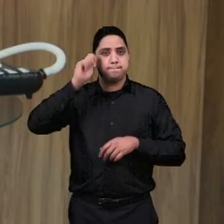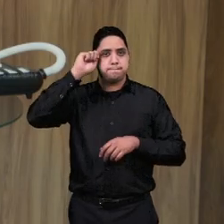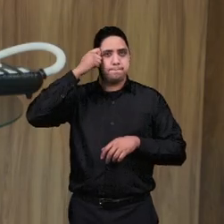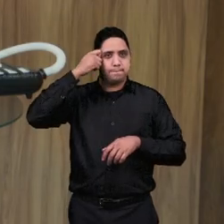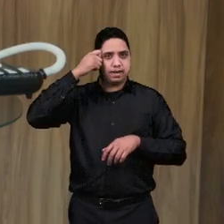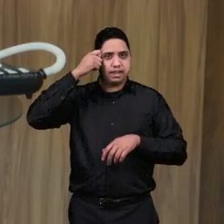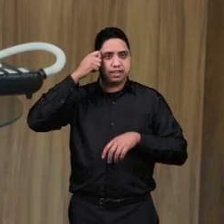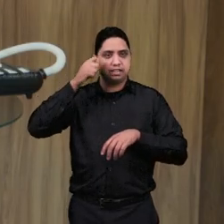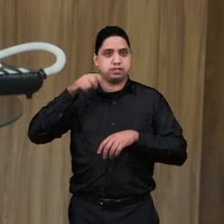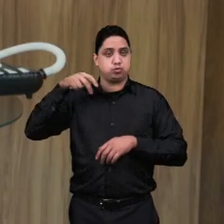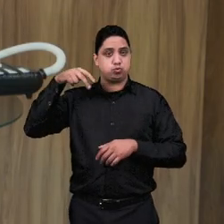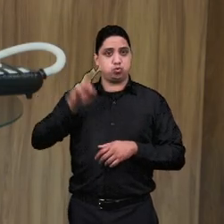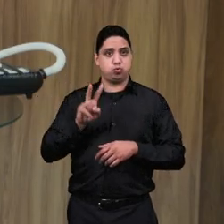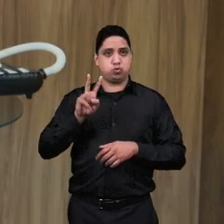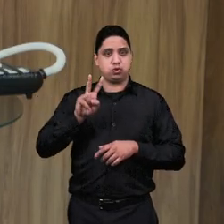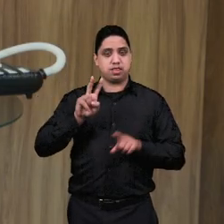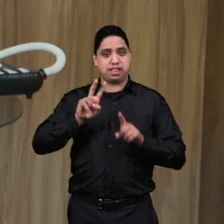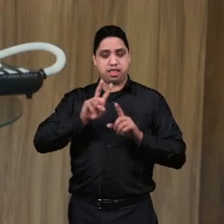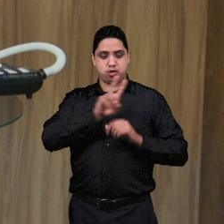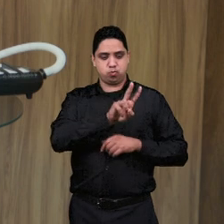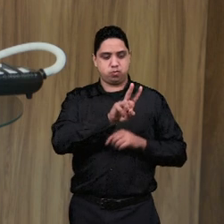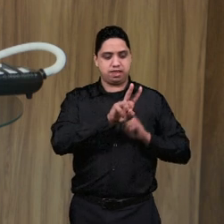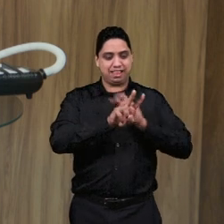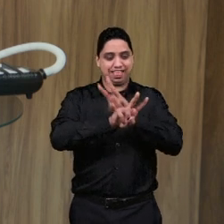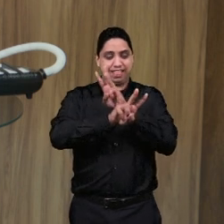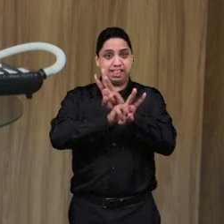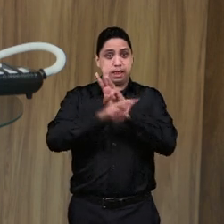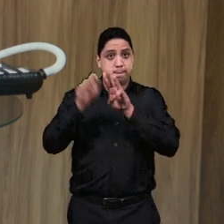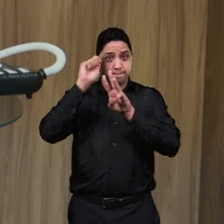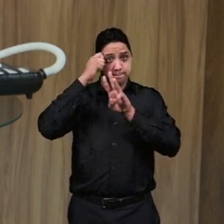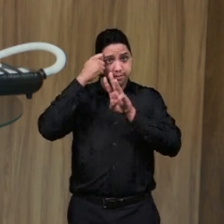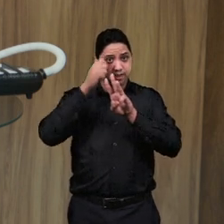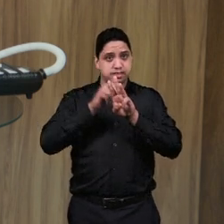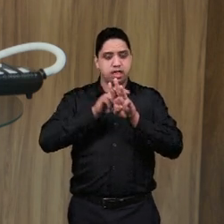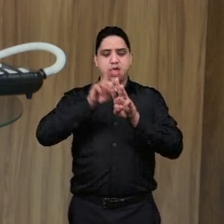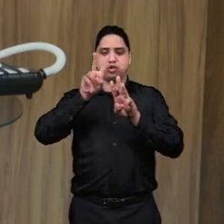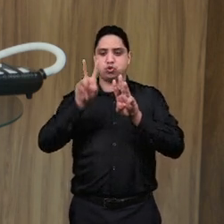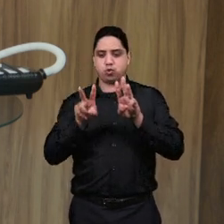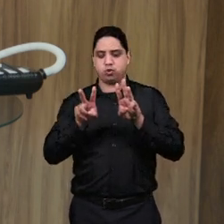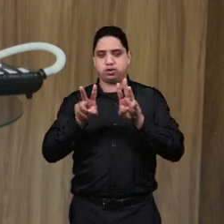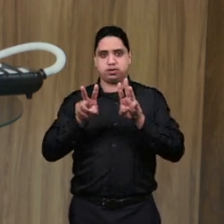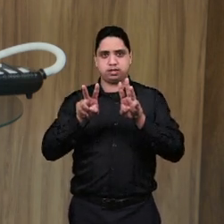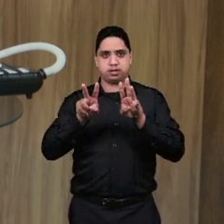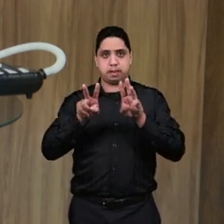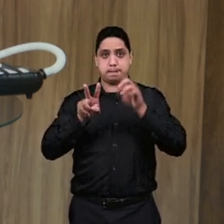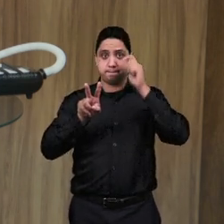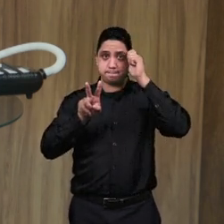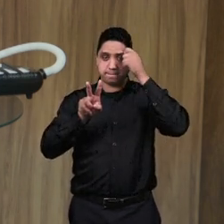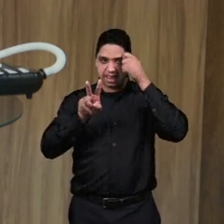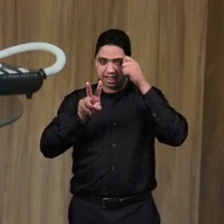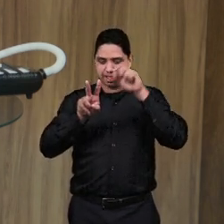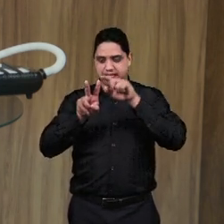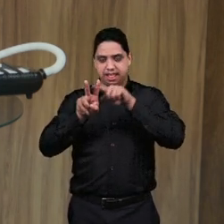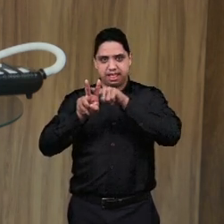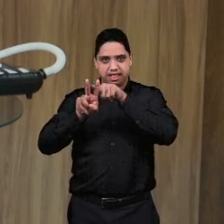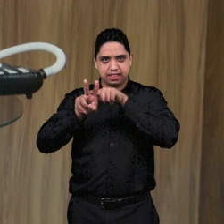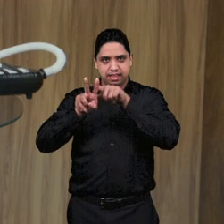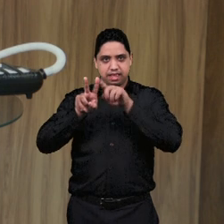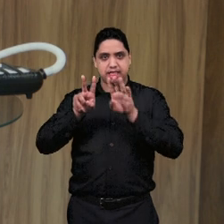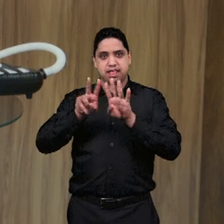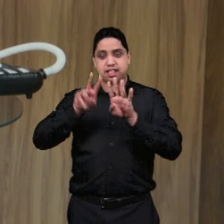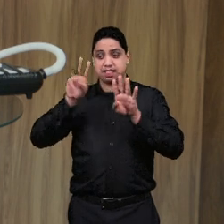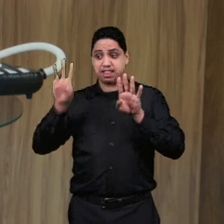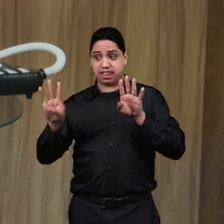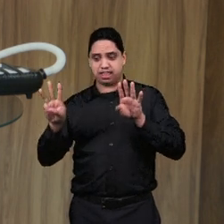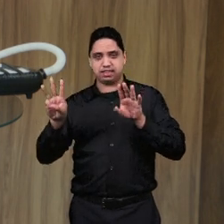touches noires qui se répètent. 2 noirs ensemble, 3